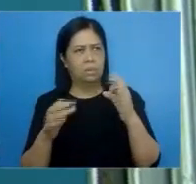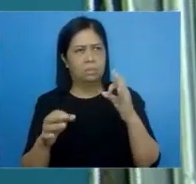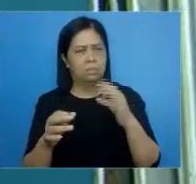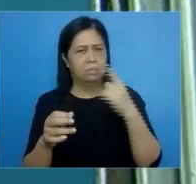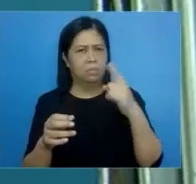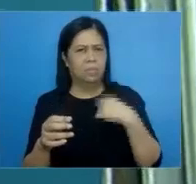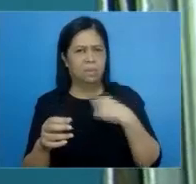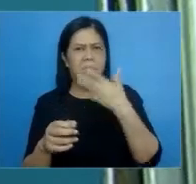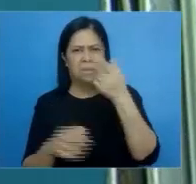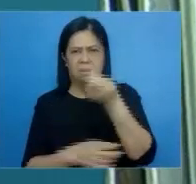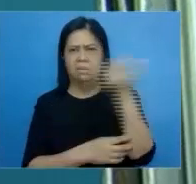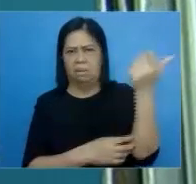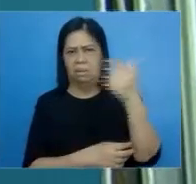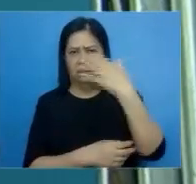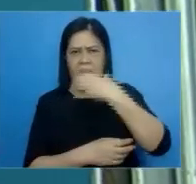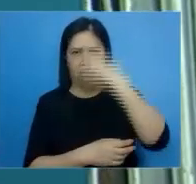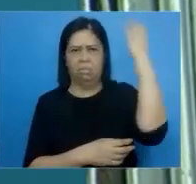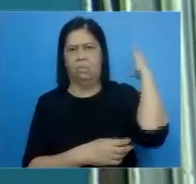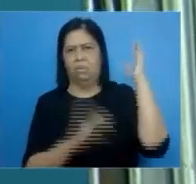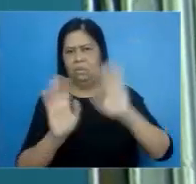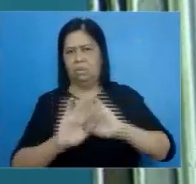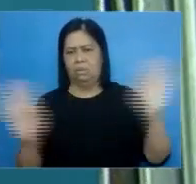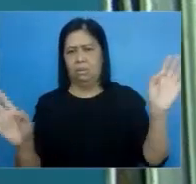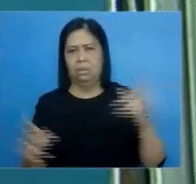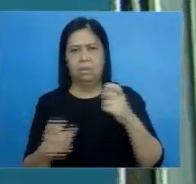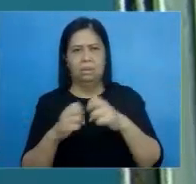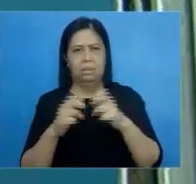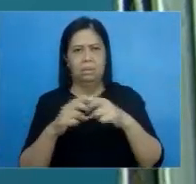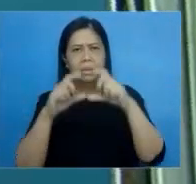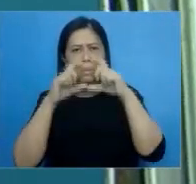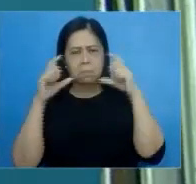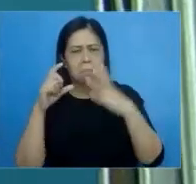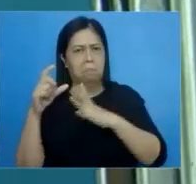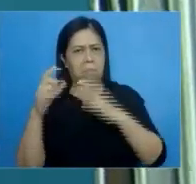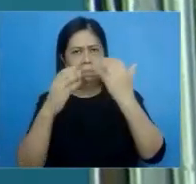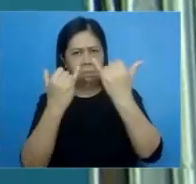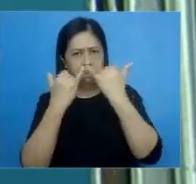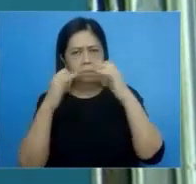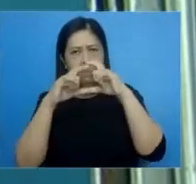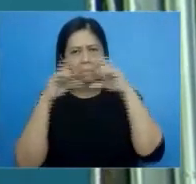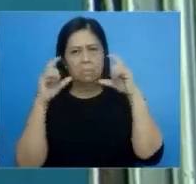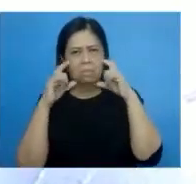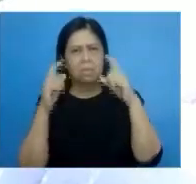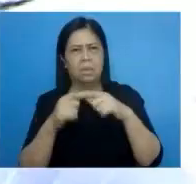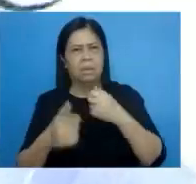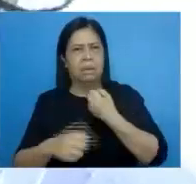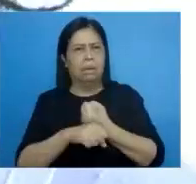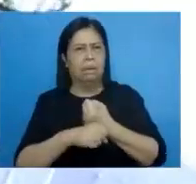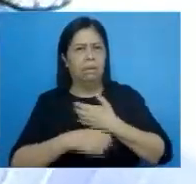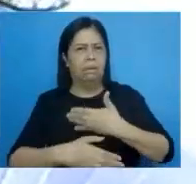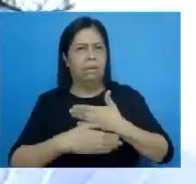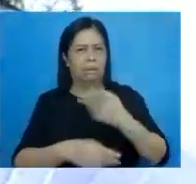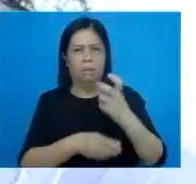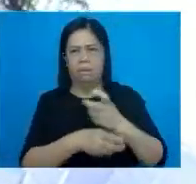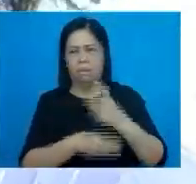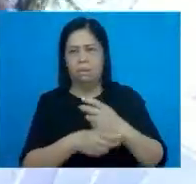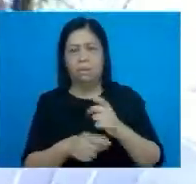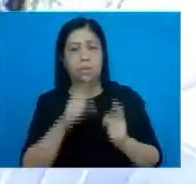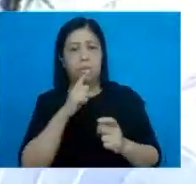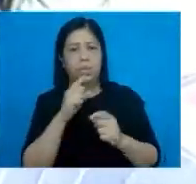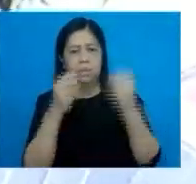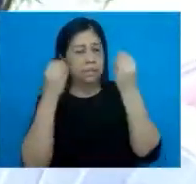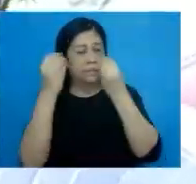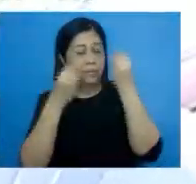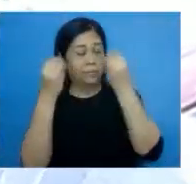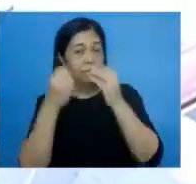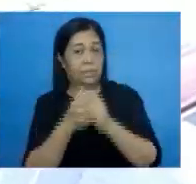na lang po talaga dapat yung face shield po na yun. Kahit na yung face mask na lang pwede na po yun. Parang naghihinga lo, paghihinga. Yeah, it's really confusing